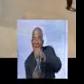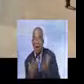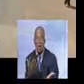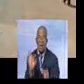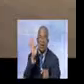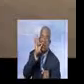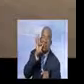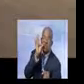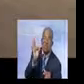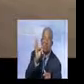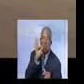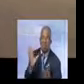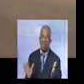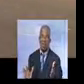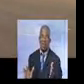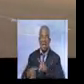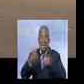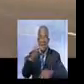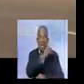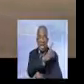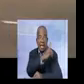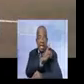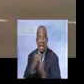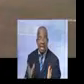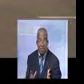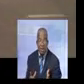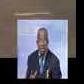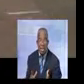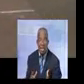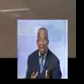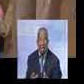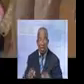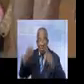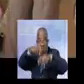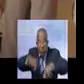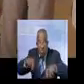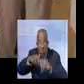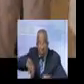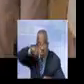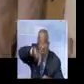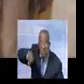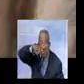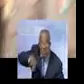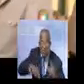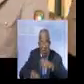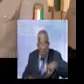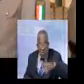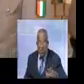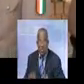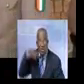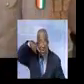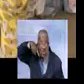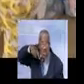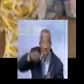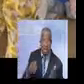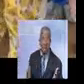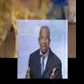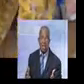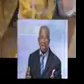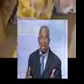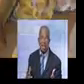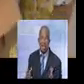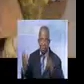Burkina Faso, était en partance pour Abidjan. Ce sont également 20 cartons de médicaments pharmaceutiques non enregistrés en Côte